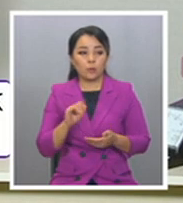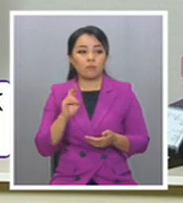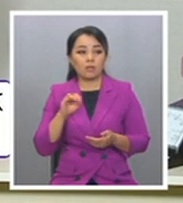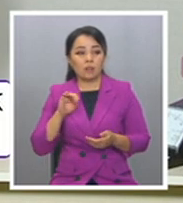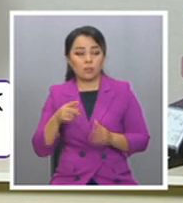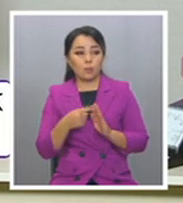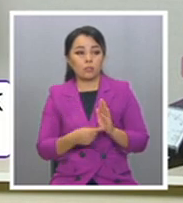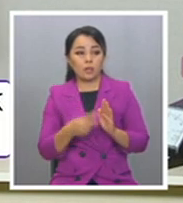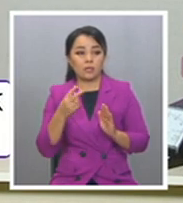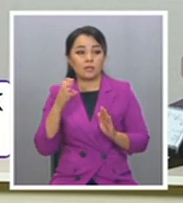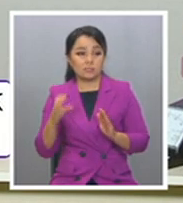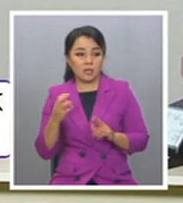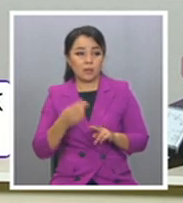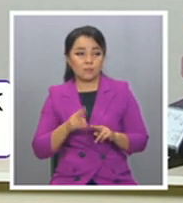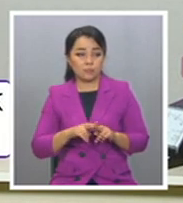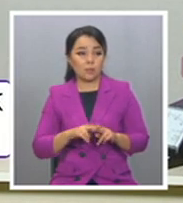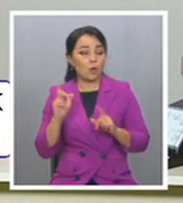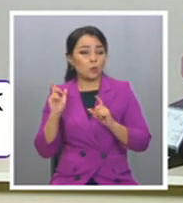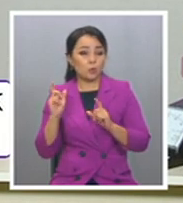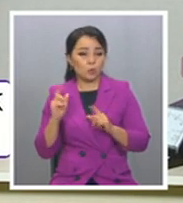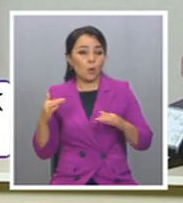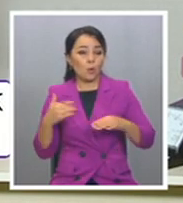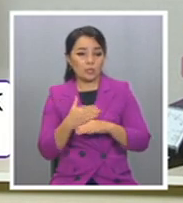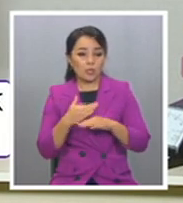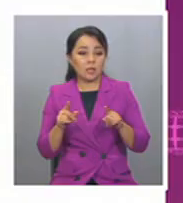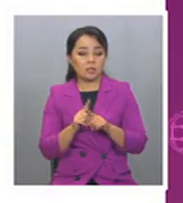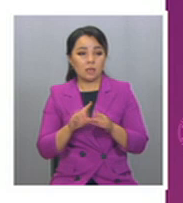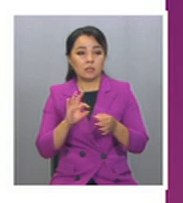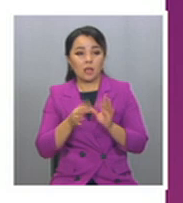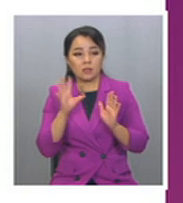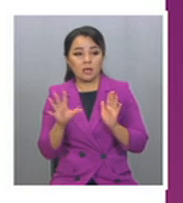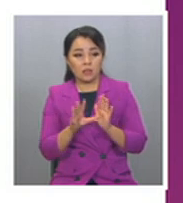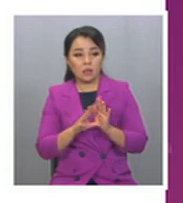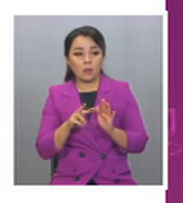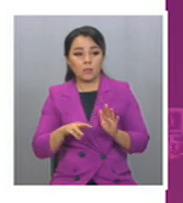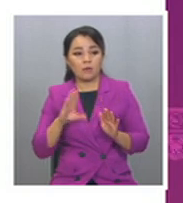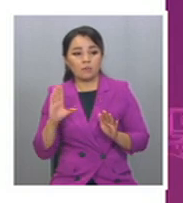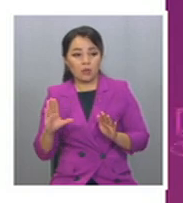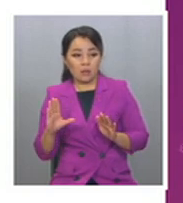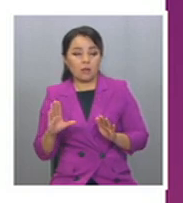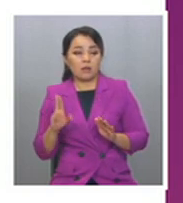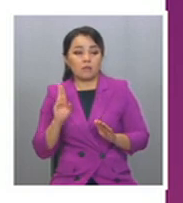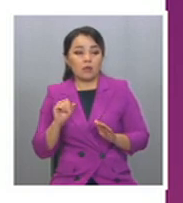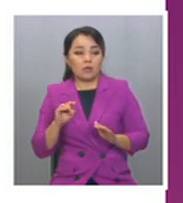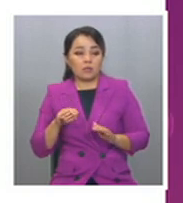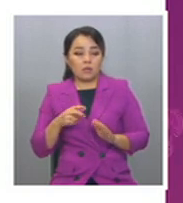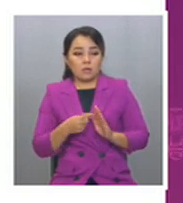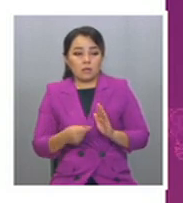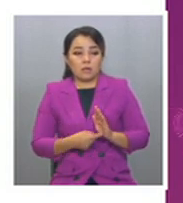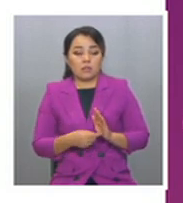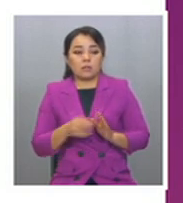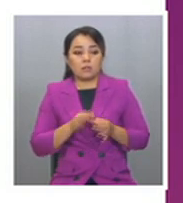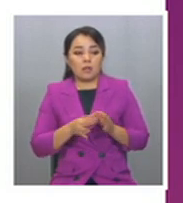2C. Ал жүктің қозғалыс кезінде кинетикалық энергиясы Mv квадрат бөлінген 2 катушкадағы пайда болатын